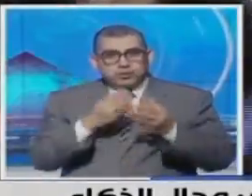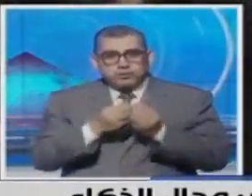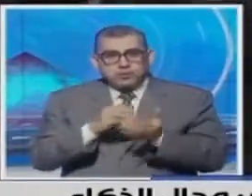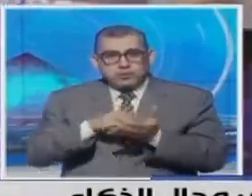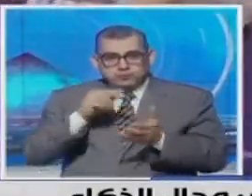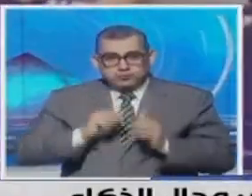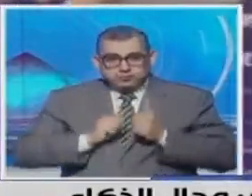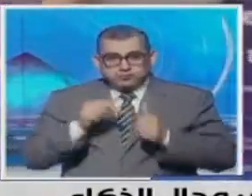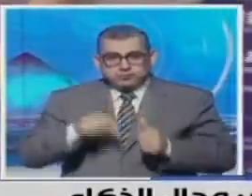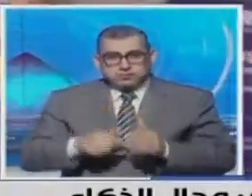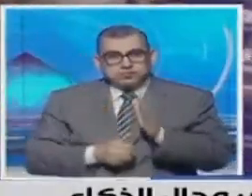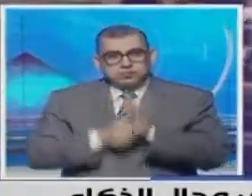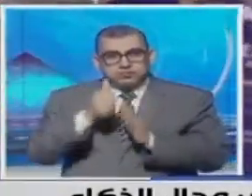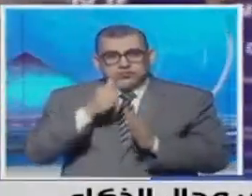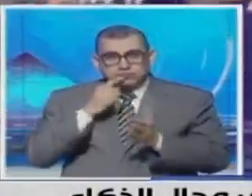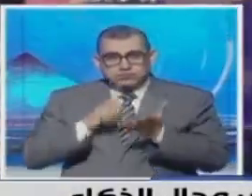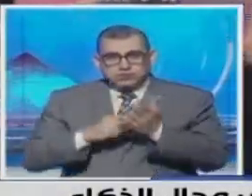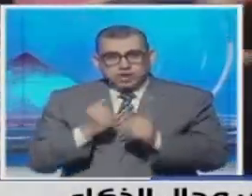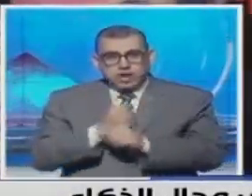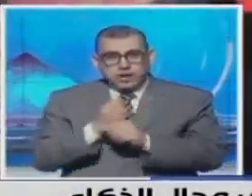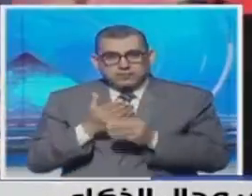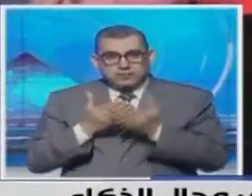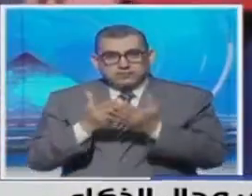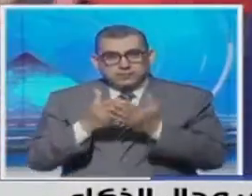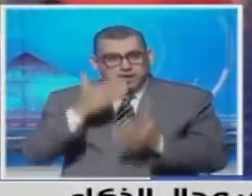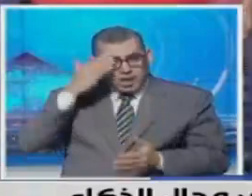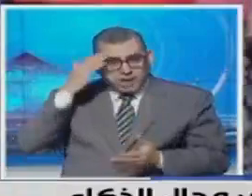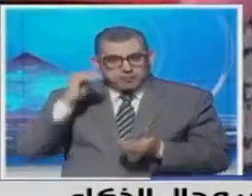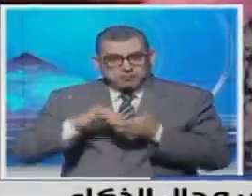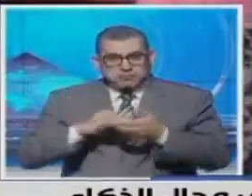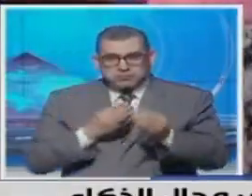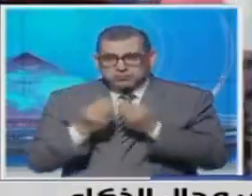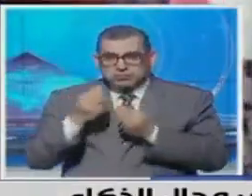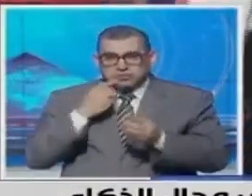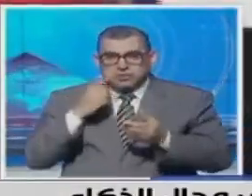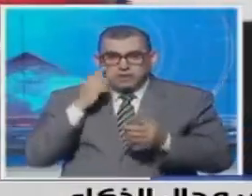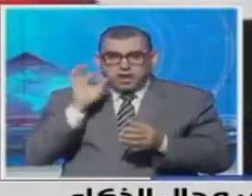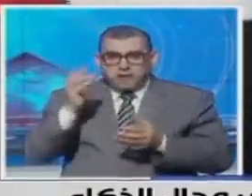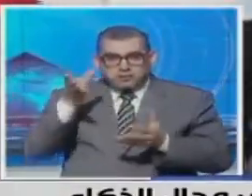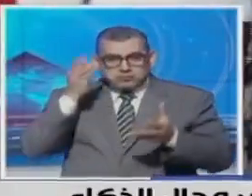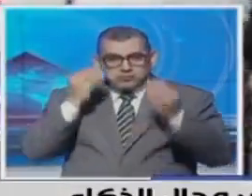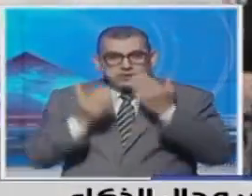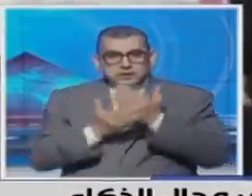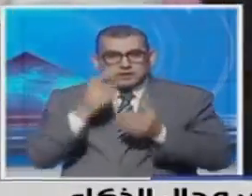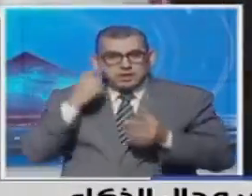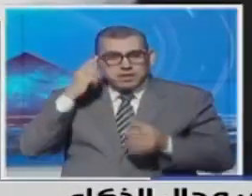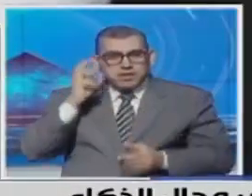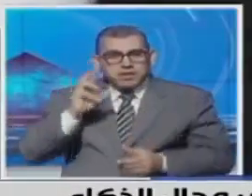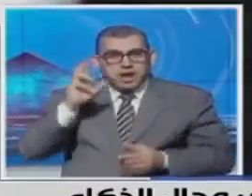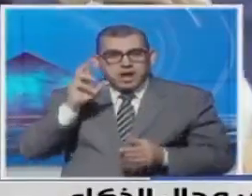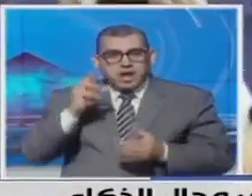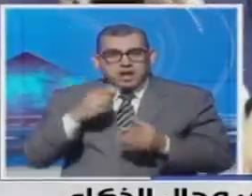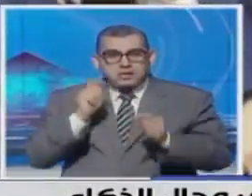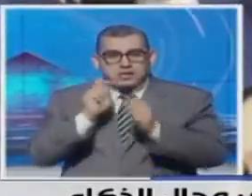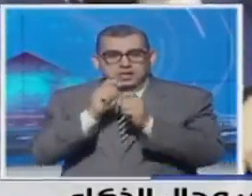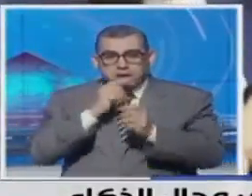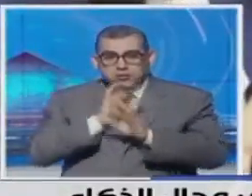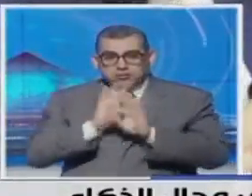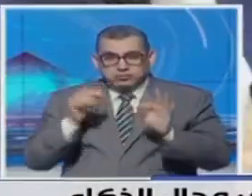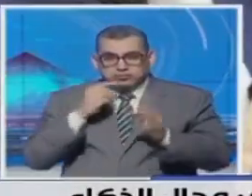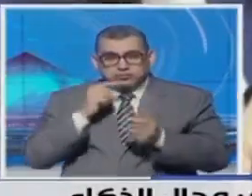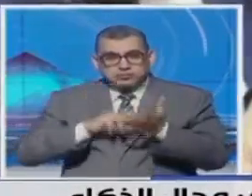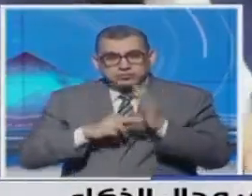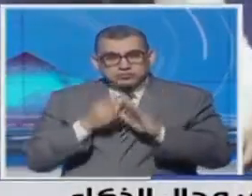المبادرة ونجاحها في إكسابهم مزيد من خبرات التعلم والمعرفة في مجال الذكاء الاصطناعي ليستطيعوا